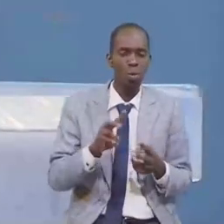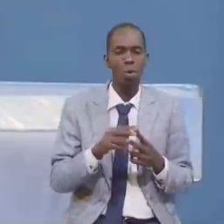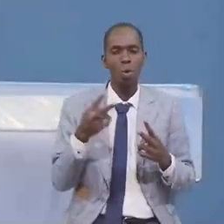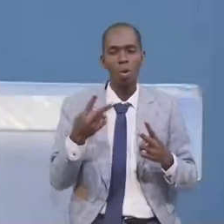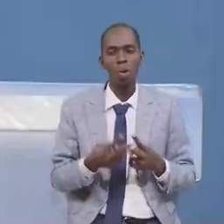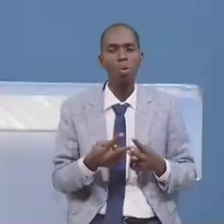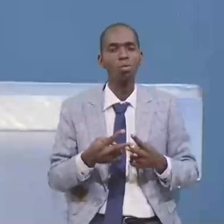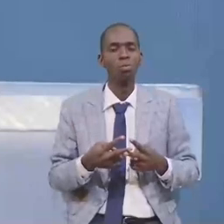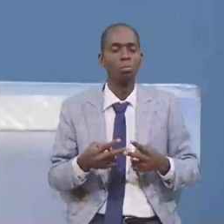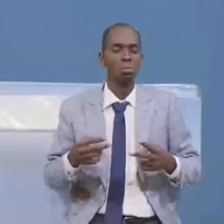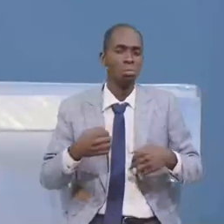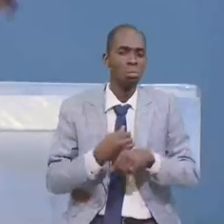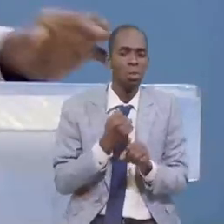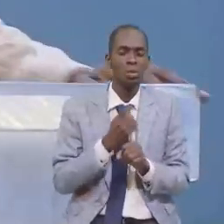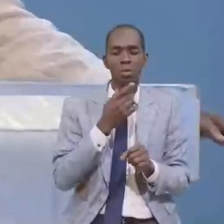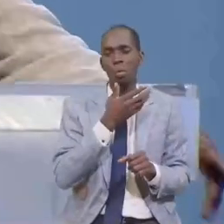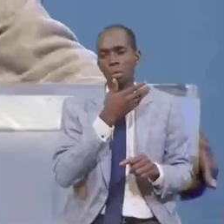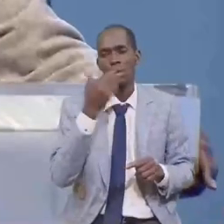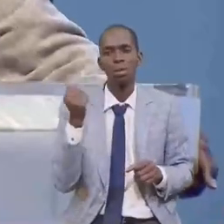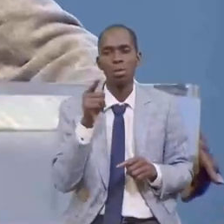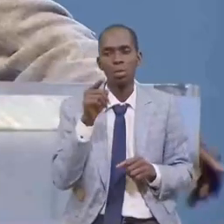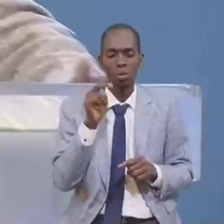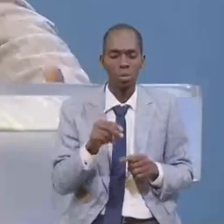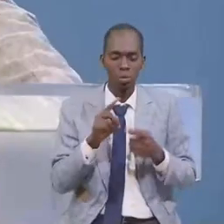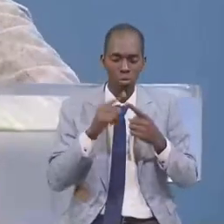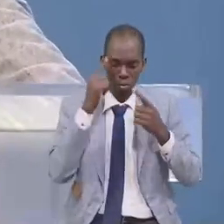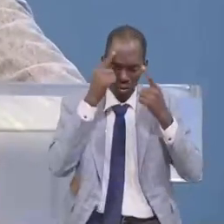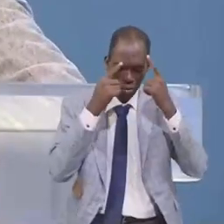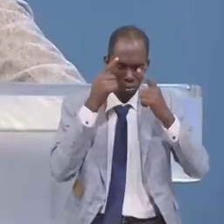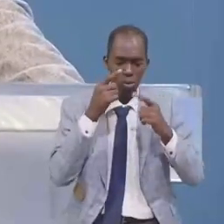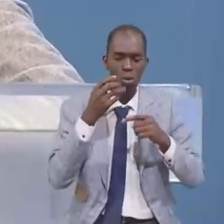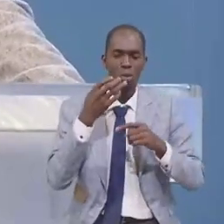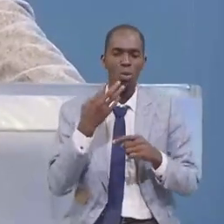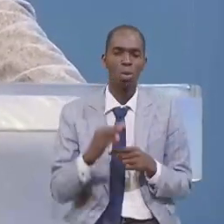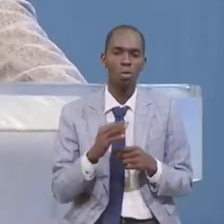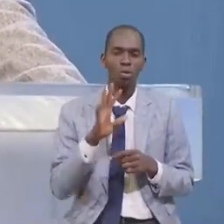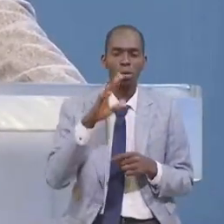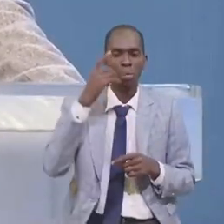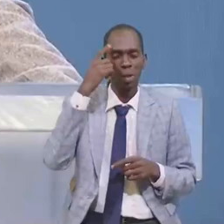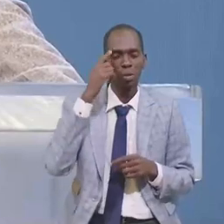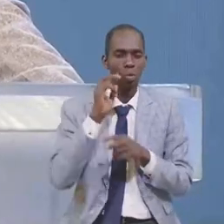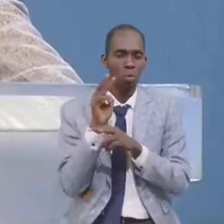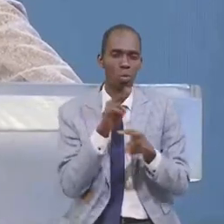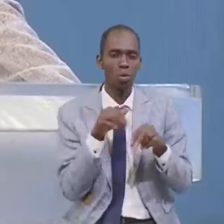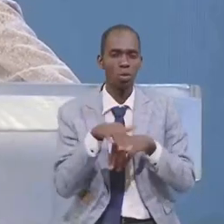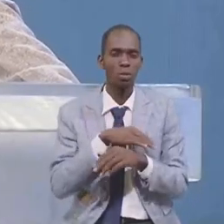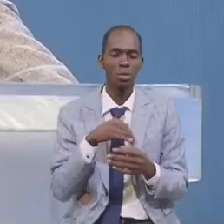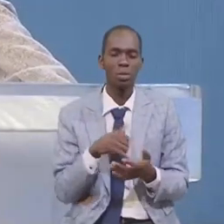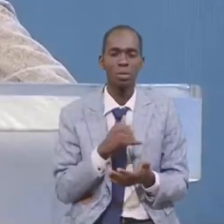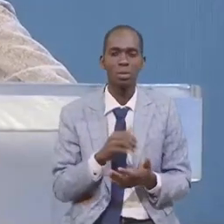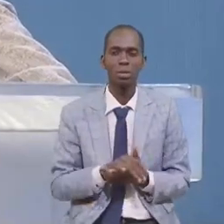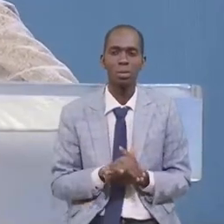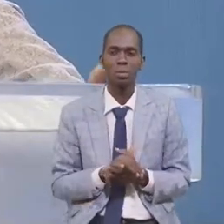Ces pensées peuvent te détruire ou bien ces pensées peuvent faire de toi ce que tu dois être dans la vie. Veille sur les pensées de ton